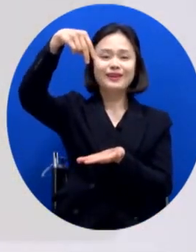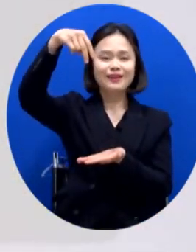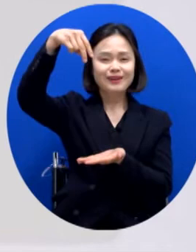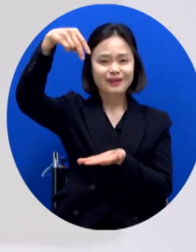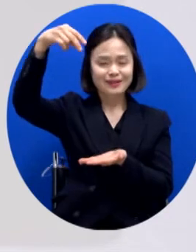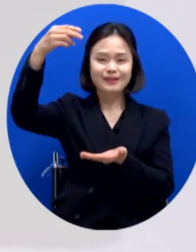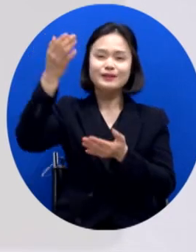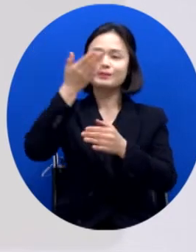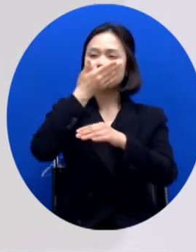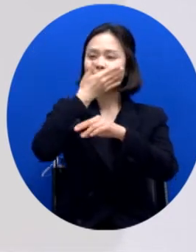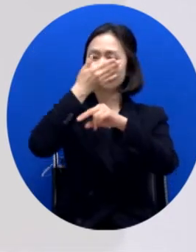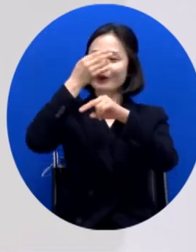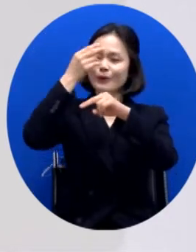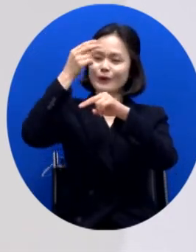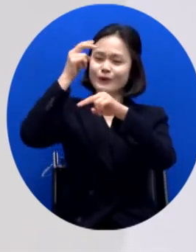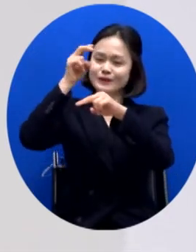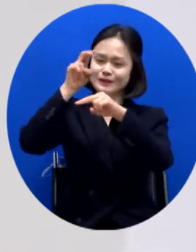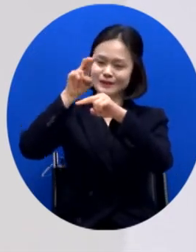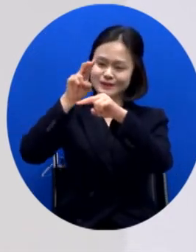보좌에